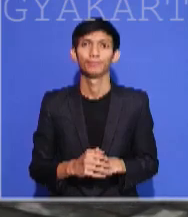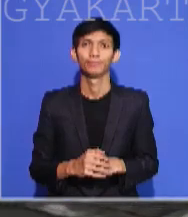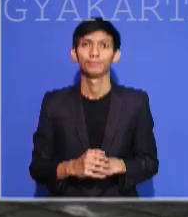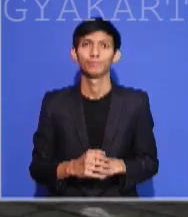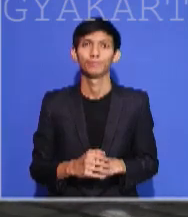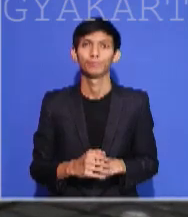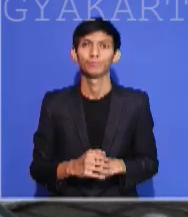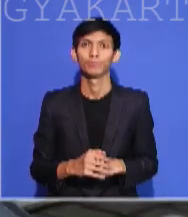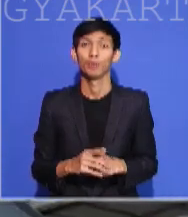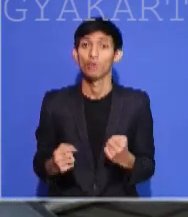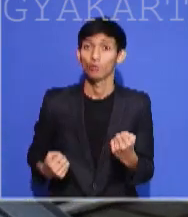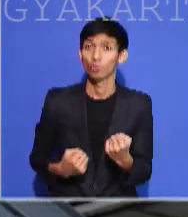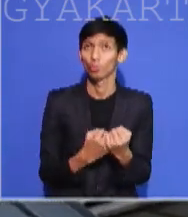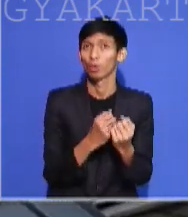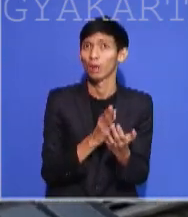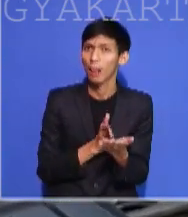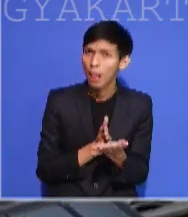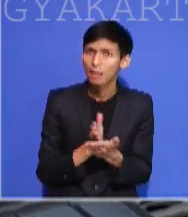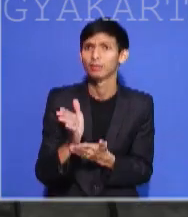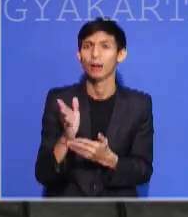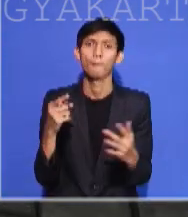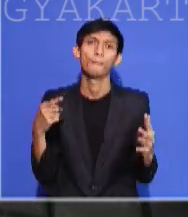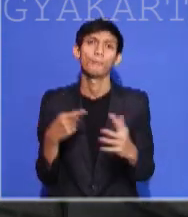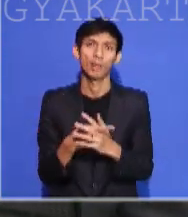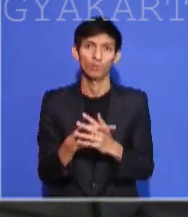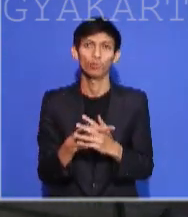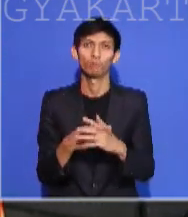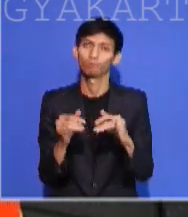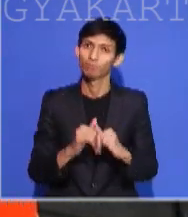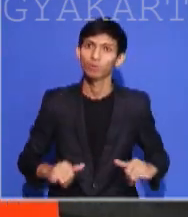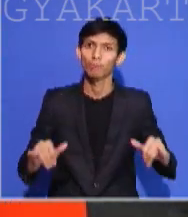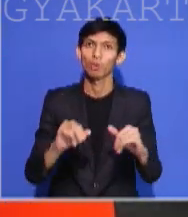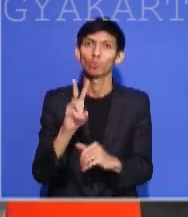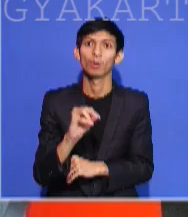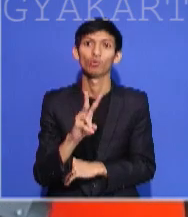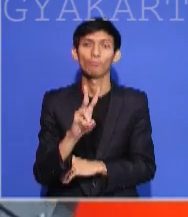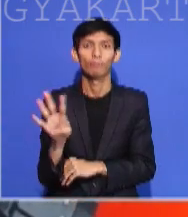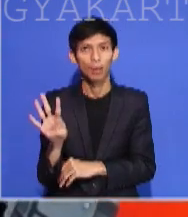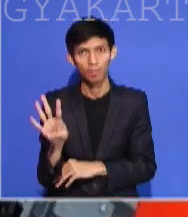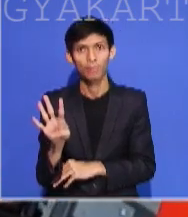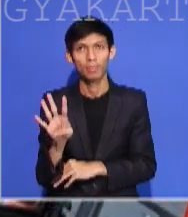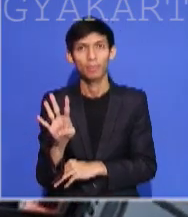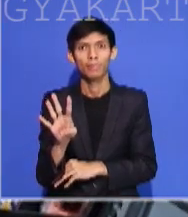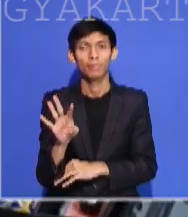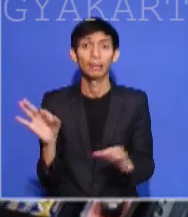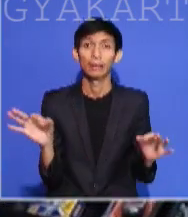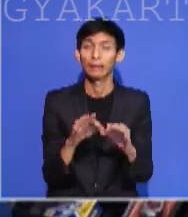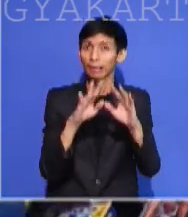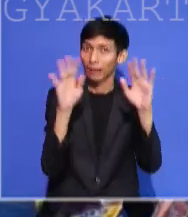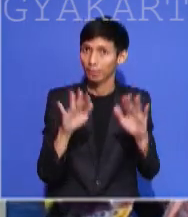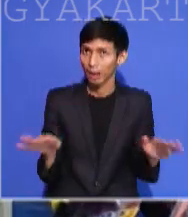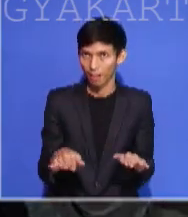guna mendukung kelancaran pelaksanaan pemilihan kepala daerah Pilkada serentak 2024 serta jelang perayaan dan Natal tahun